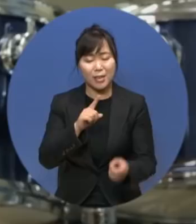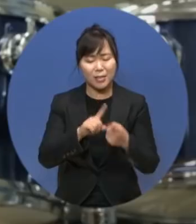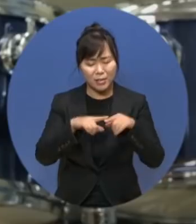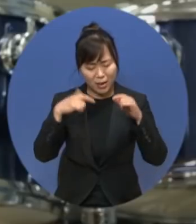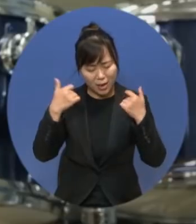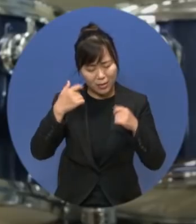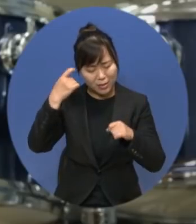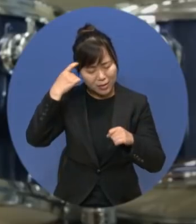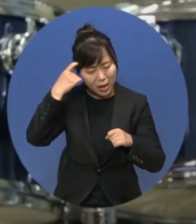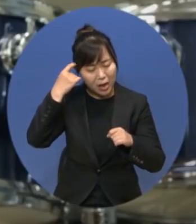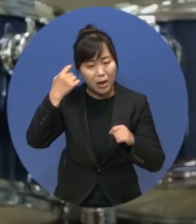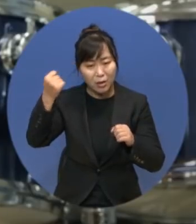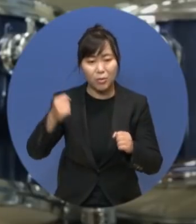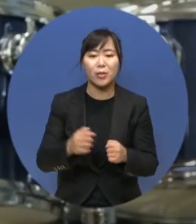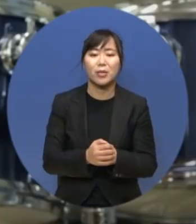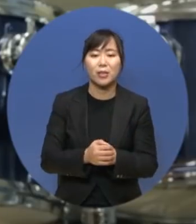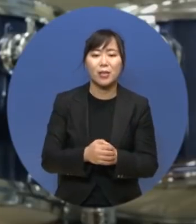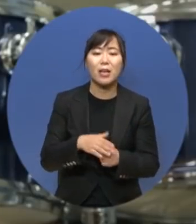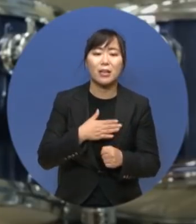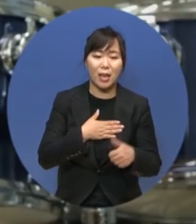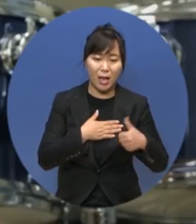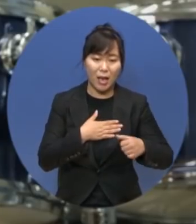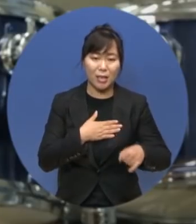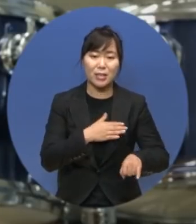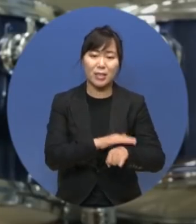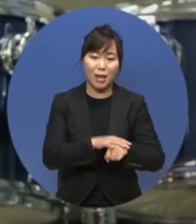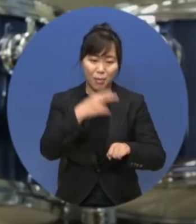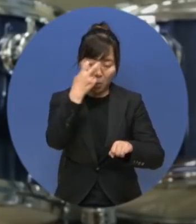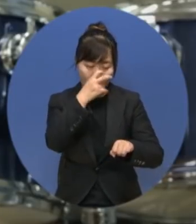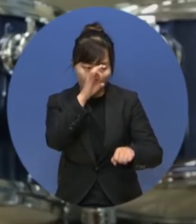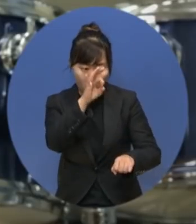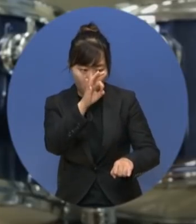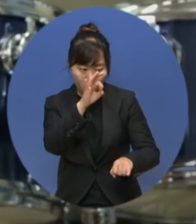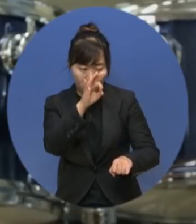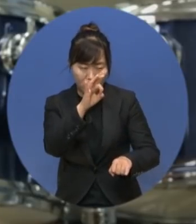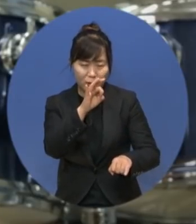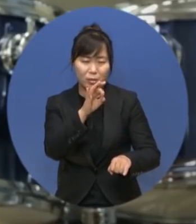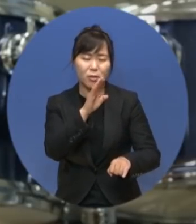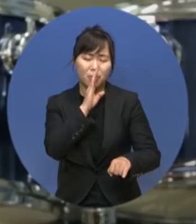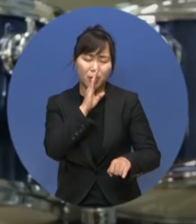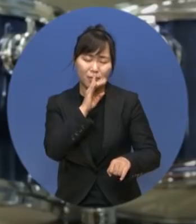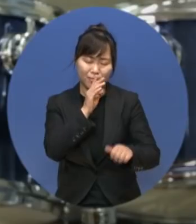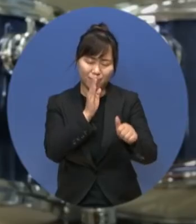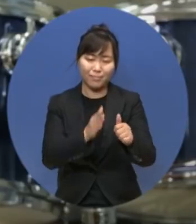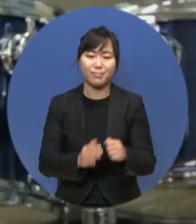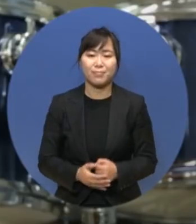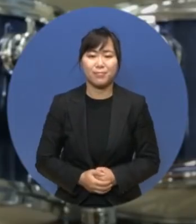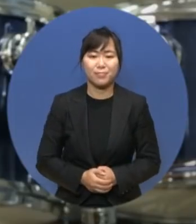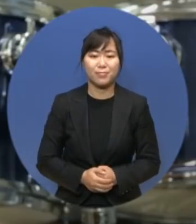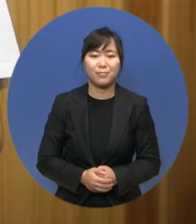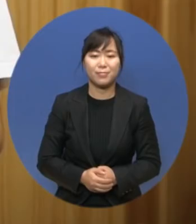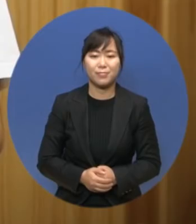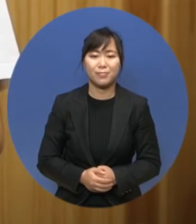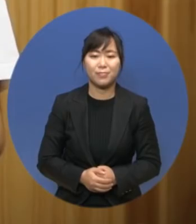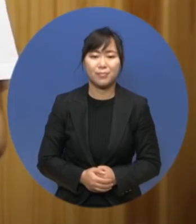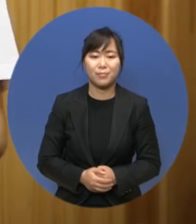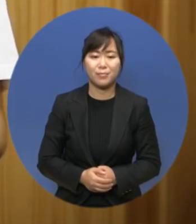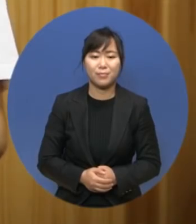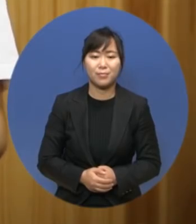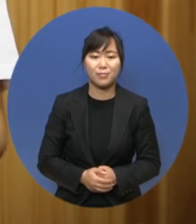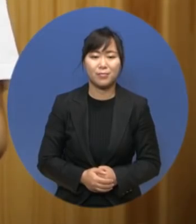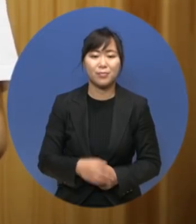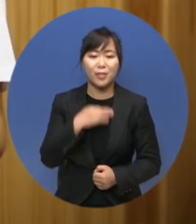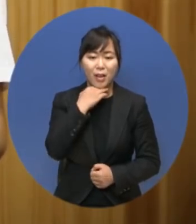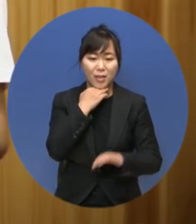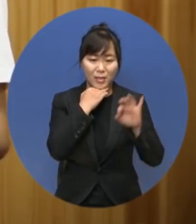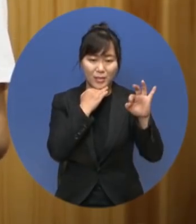있을지 늘 생각하시고 내 아이를 잘 살펴보시기를 감히 말씀드립니다. 10살